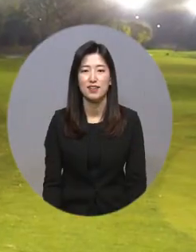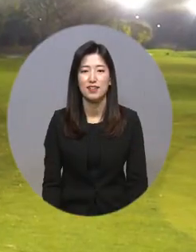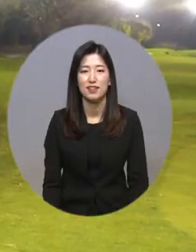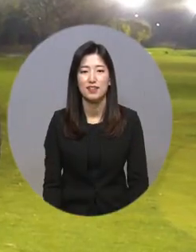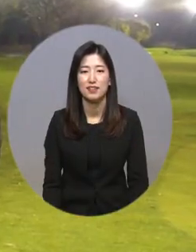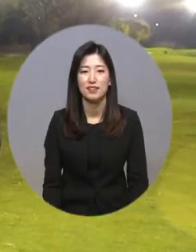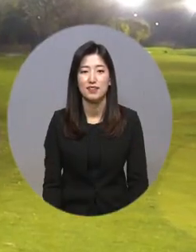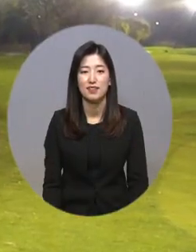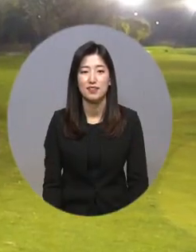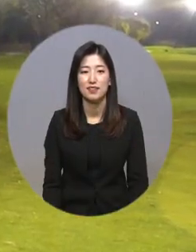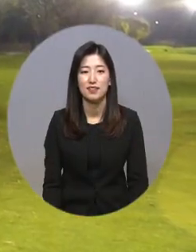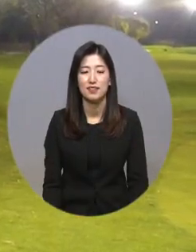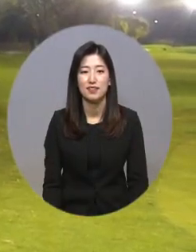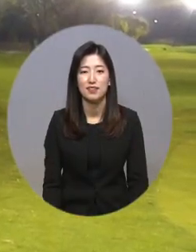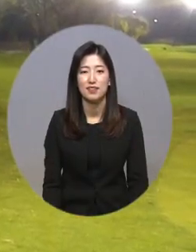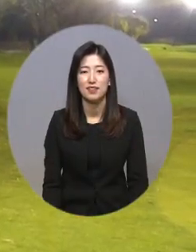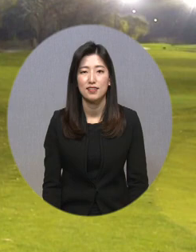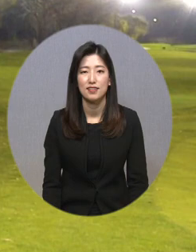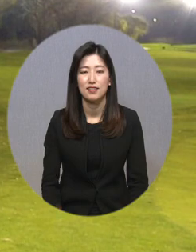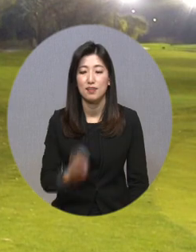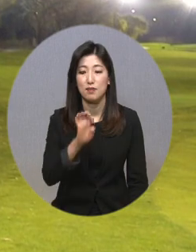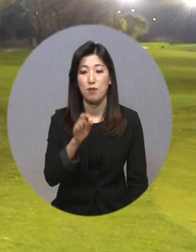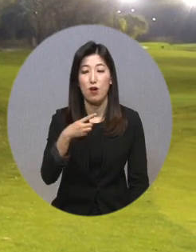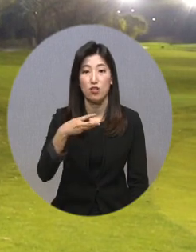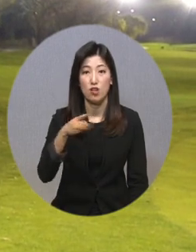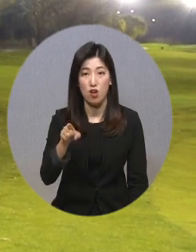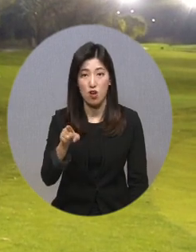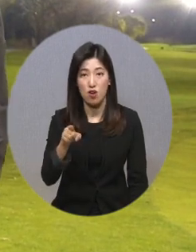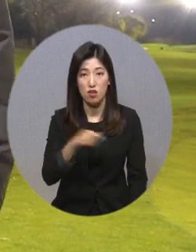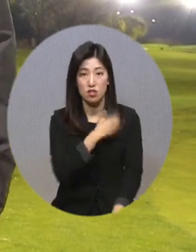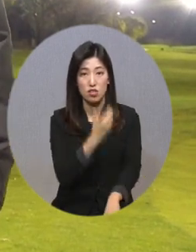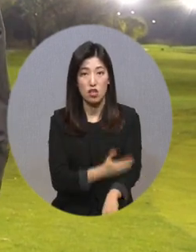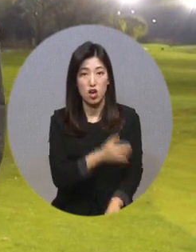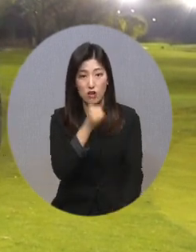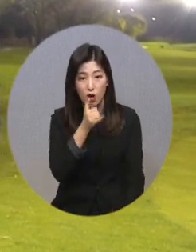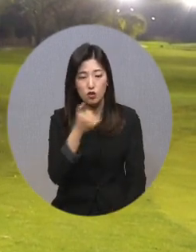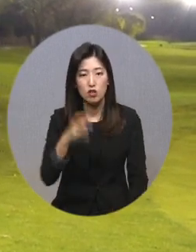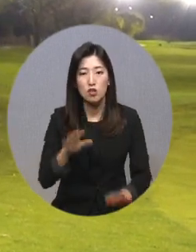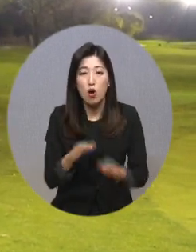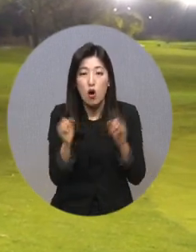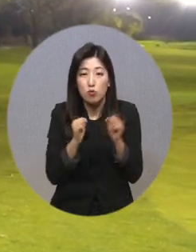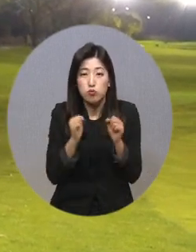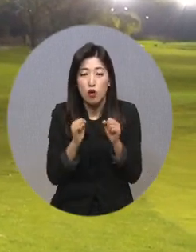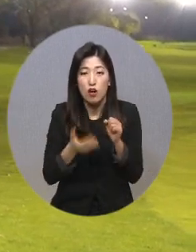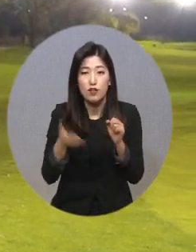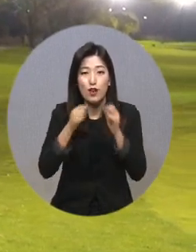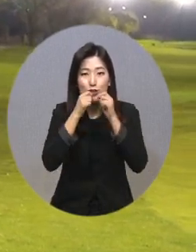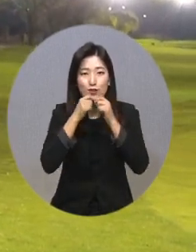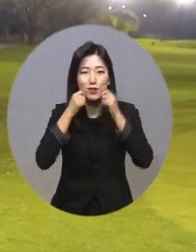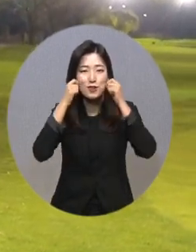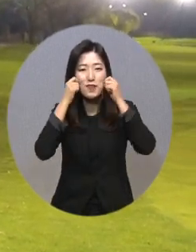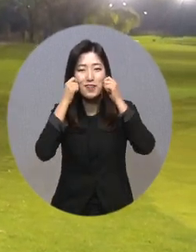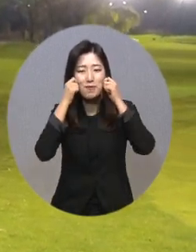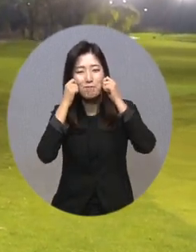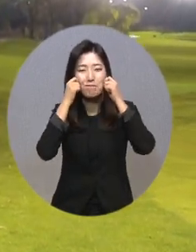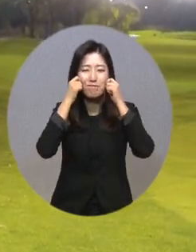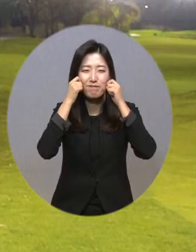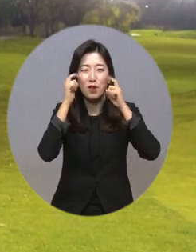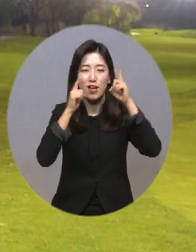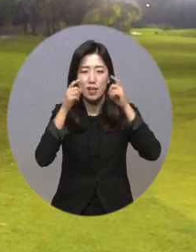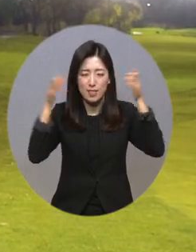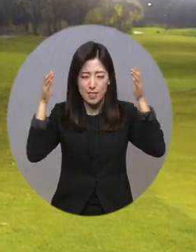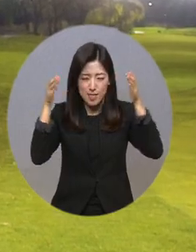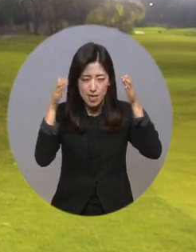포터 실력도 실력이지만 은 4 이 추의 저렇게 웃어 가면서 에 끝까지 집중을 한다면